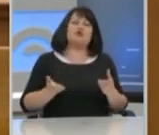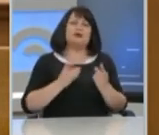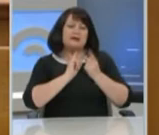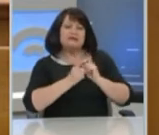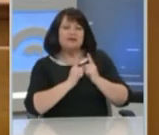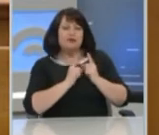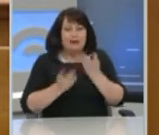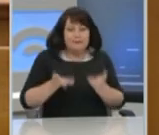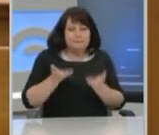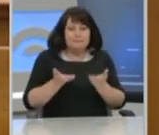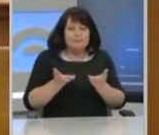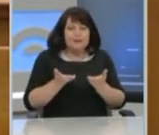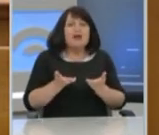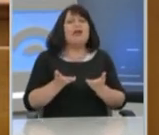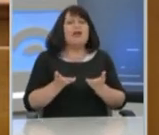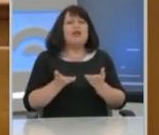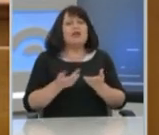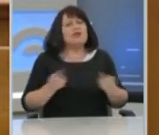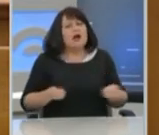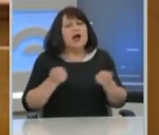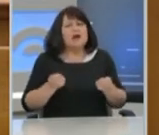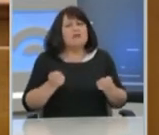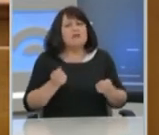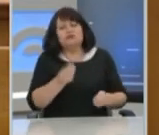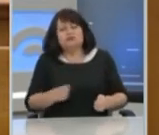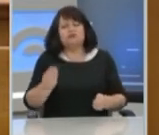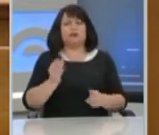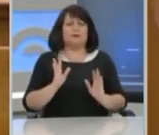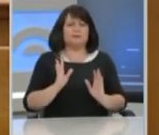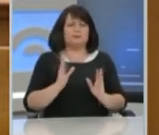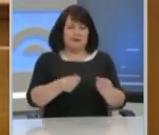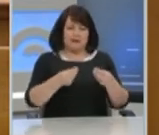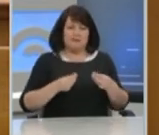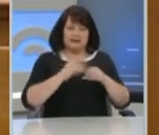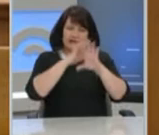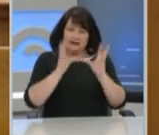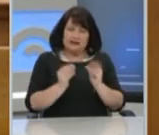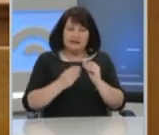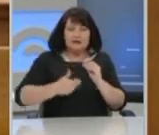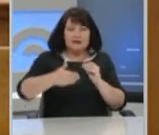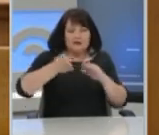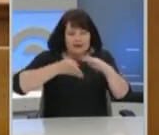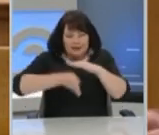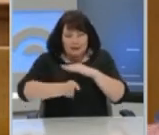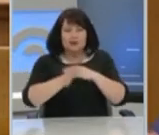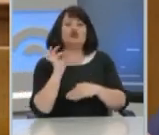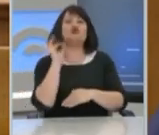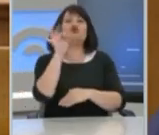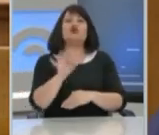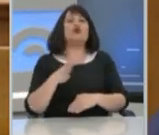συμφωνία ισορροπημένη, μια συμφωνία που θα μας έδινε όμως μέσα από τη συνολική λύση την προοπτική εξόδου, γιατί αυτός είναι ο στόχος